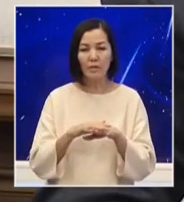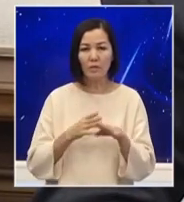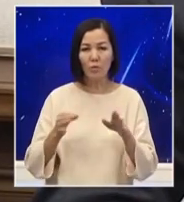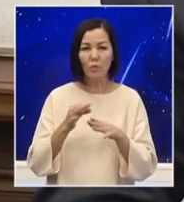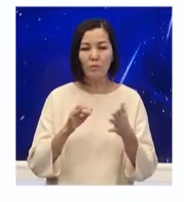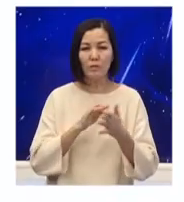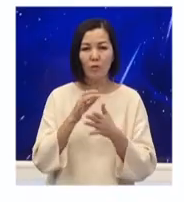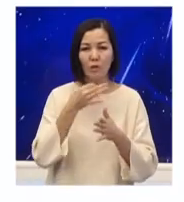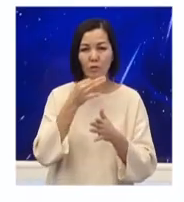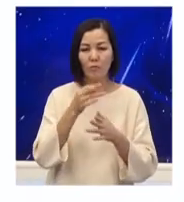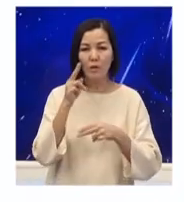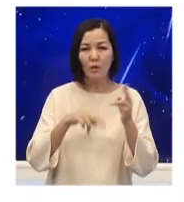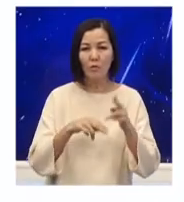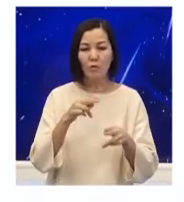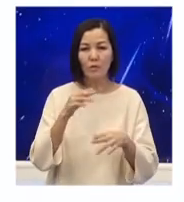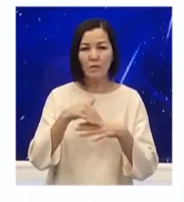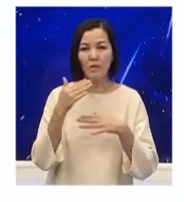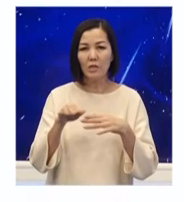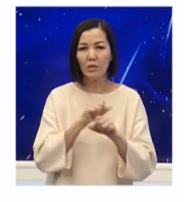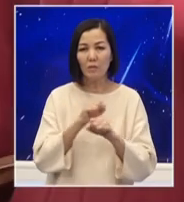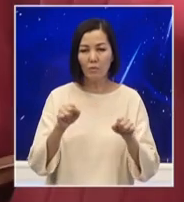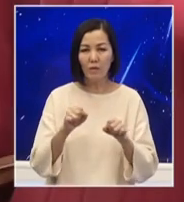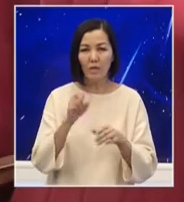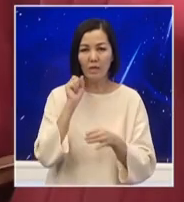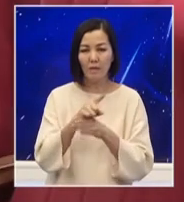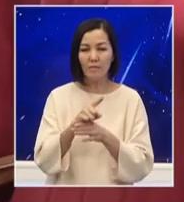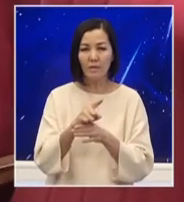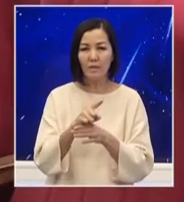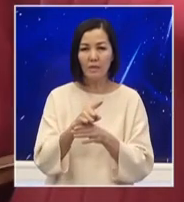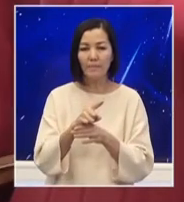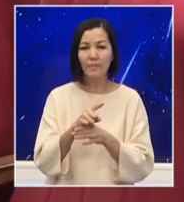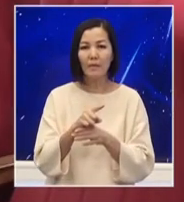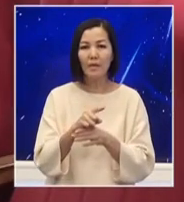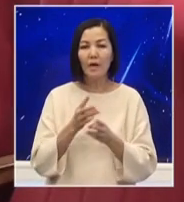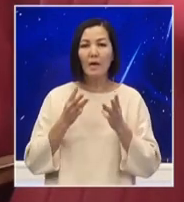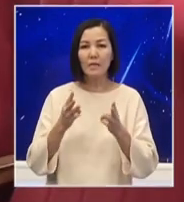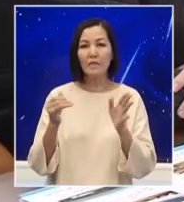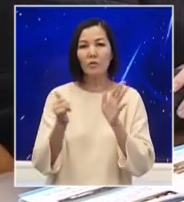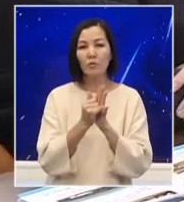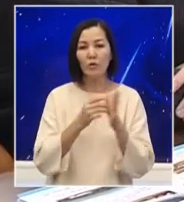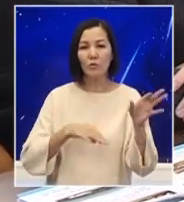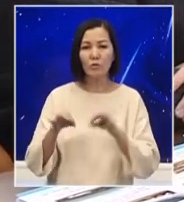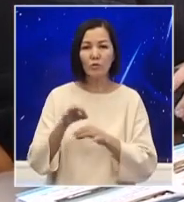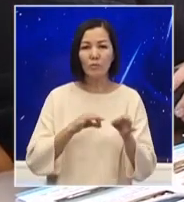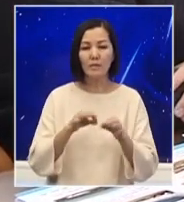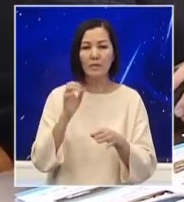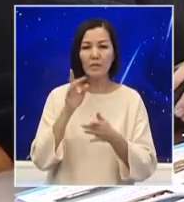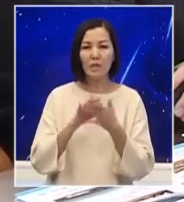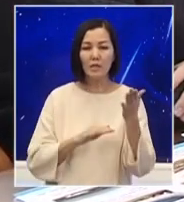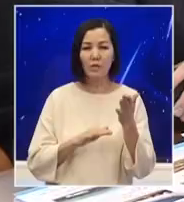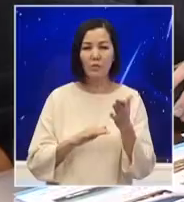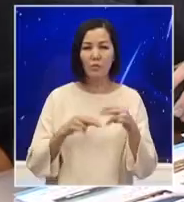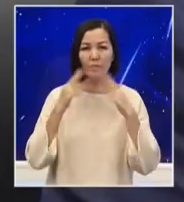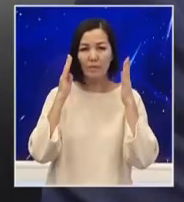пен аудан жауаптыларына құрылысты кідіртпеуді тапсырды. Амандық Ғабасұлы блокты модульді қазанды орнату жобасын жалғастыру жұмысына да айрықша мән